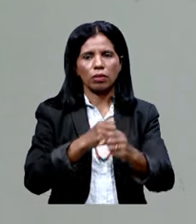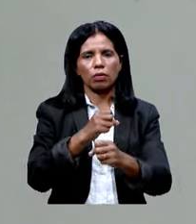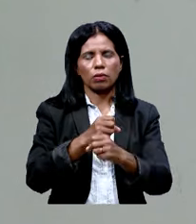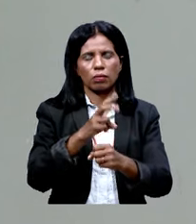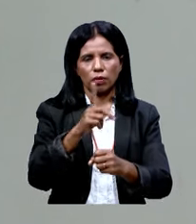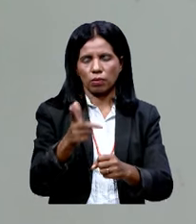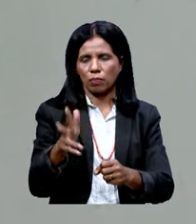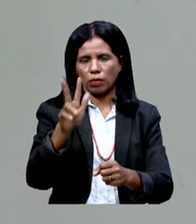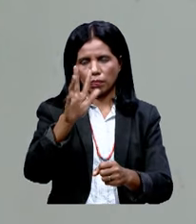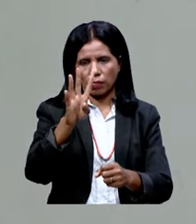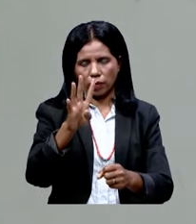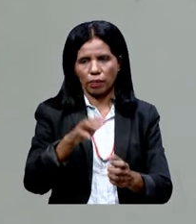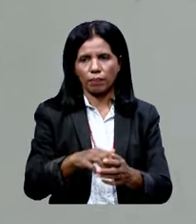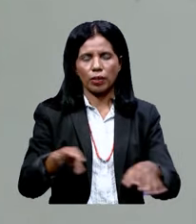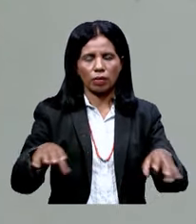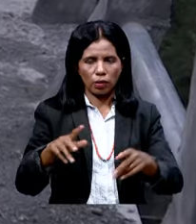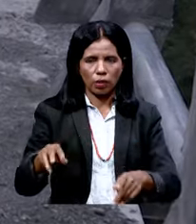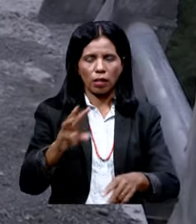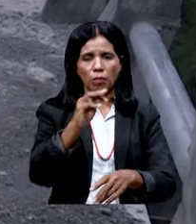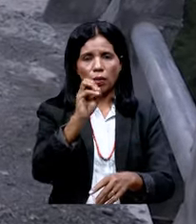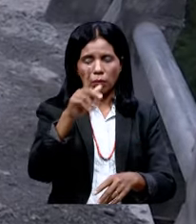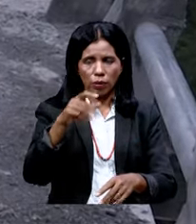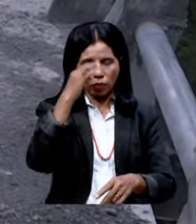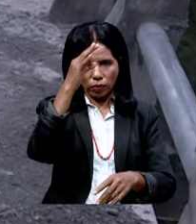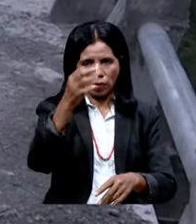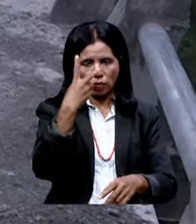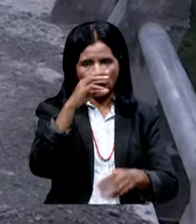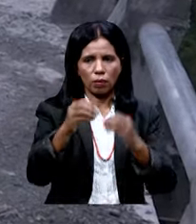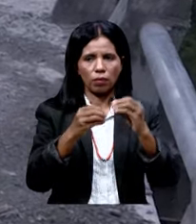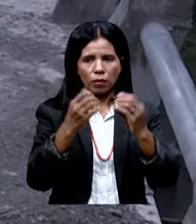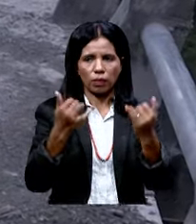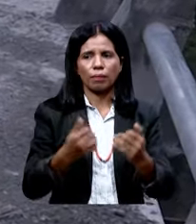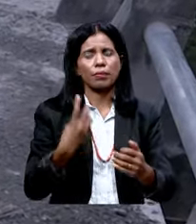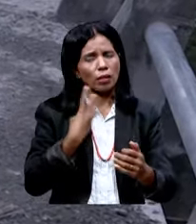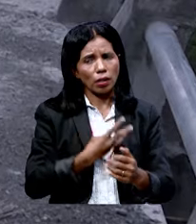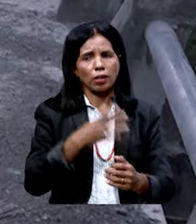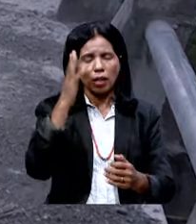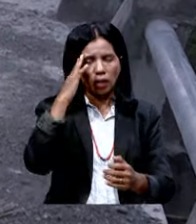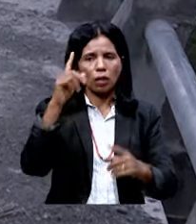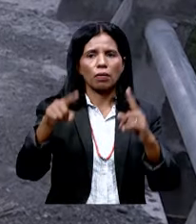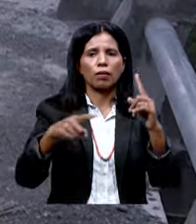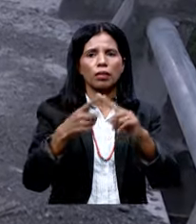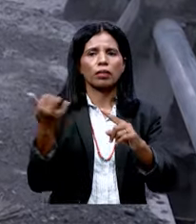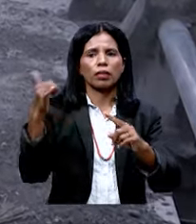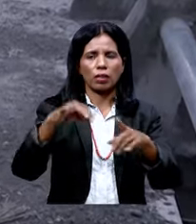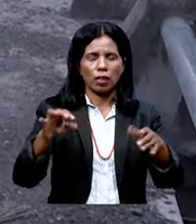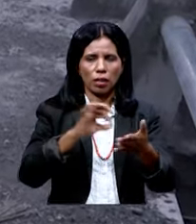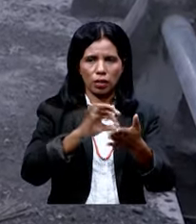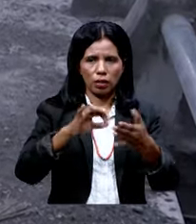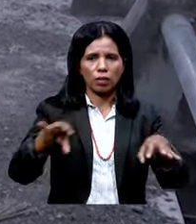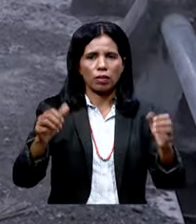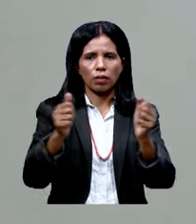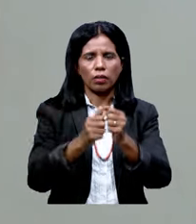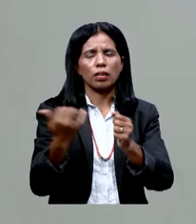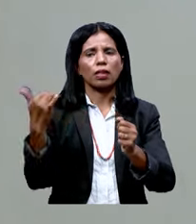be honen ba servisu obras publik bawin atau harem asunti dene ne ita hatene kata kwan banghira sira asine kontrato sira